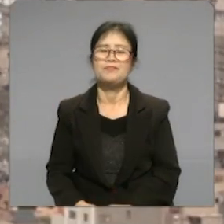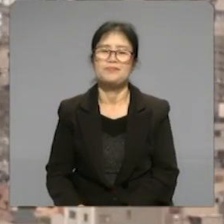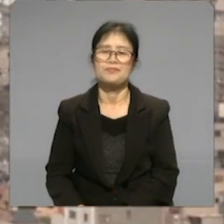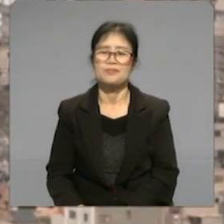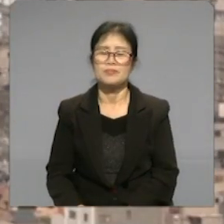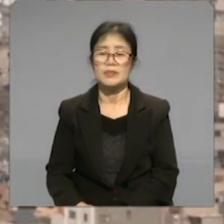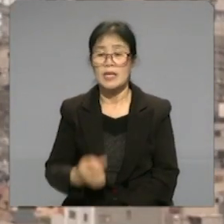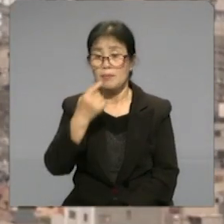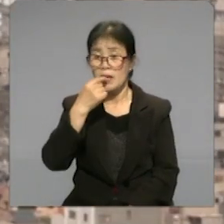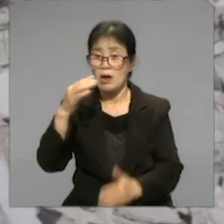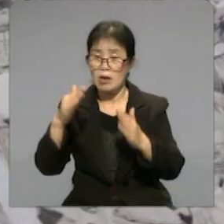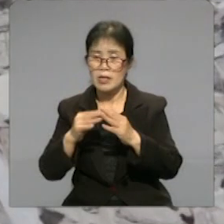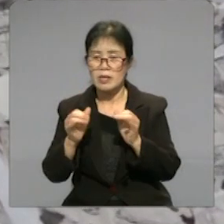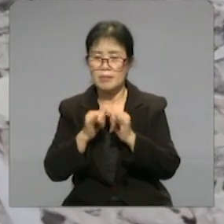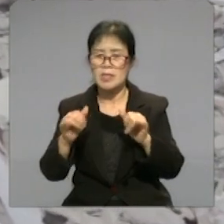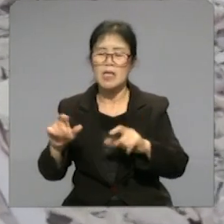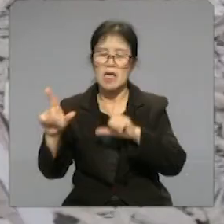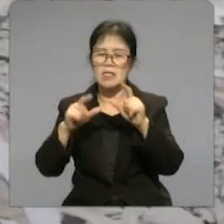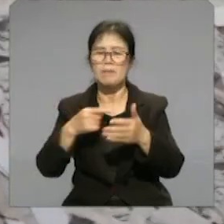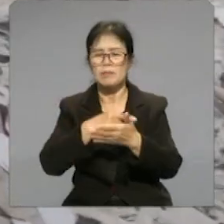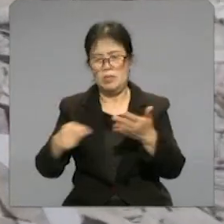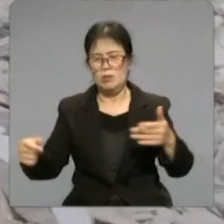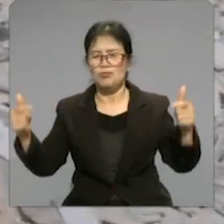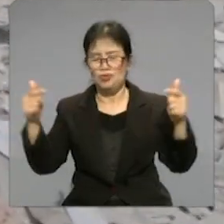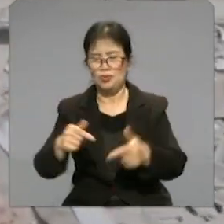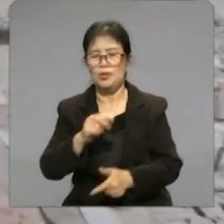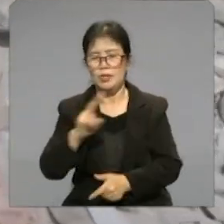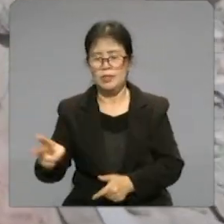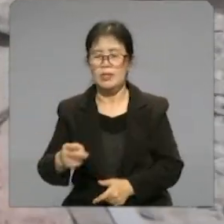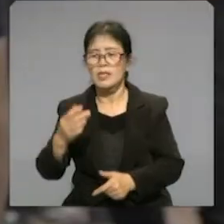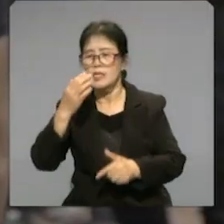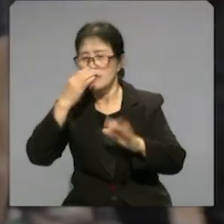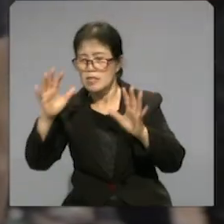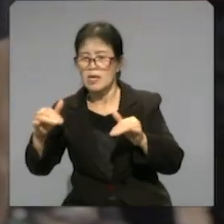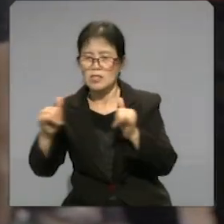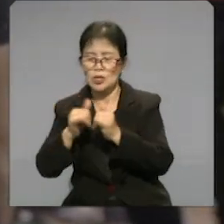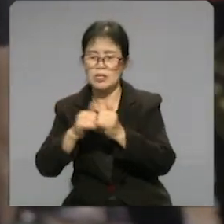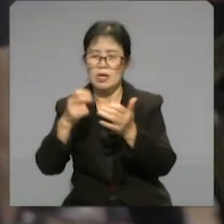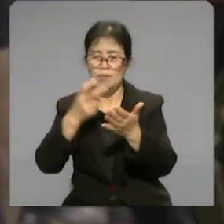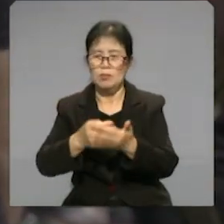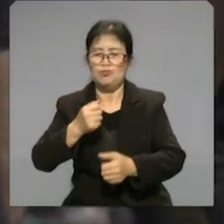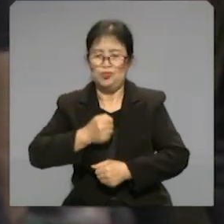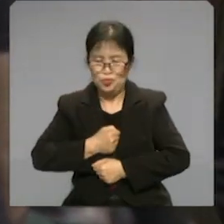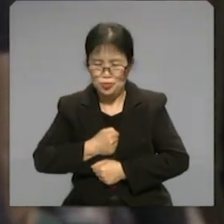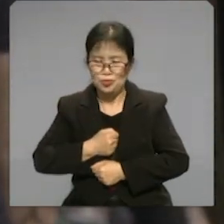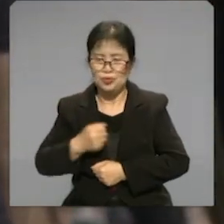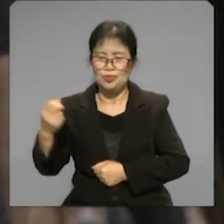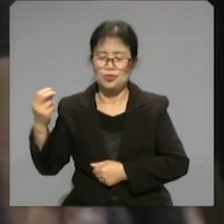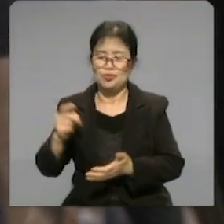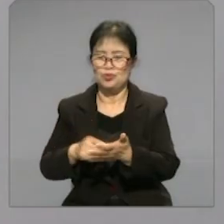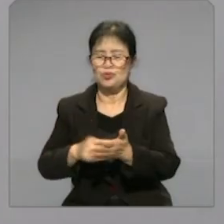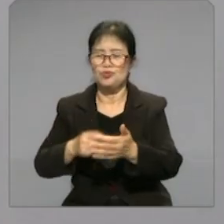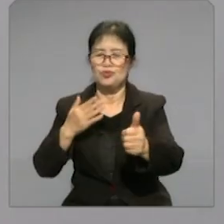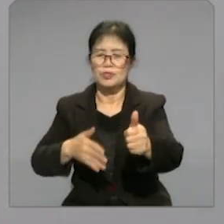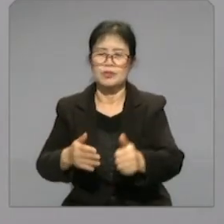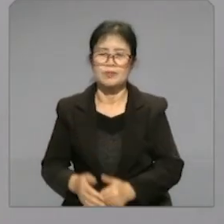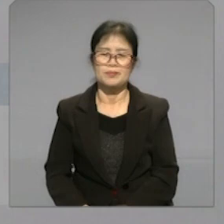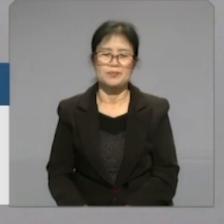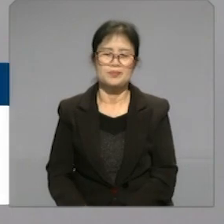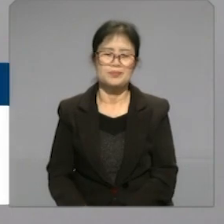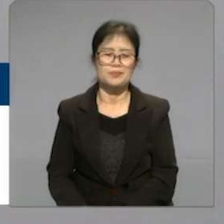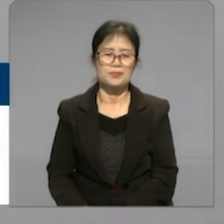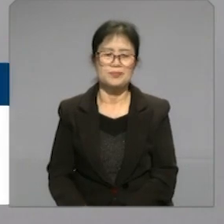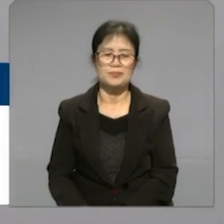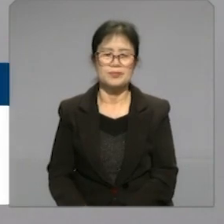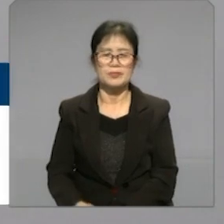그러면서도 백악관은 민간인 피해를 최소화해야 한다며 이스라엘의 전쟁법 준수를 거듭 촉구했습니다. Israel will